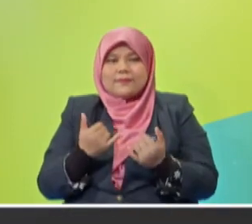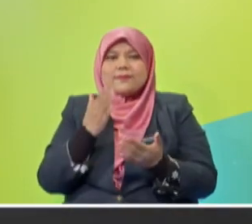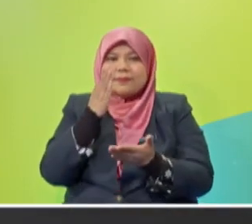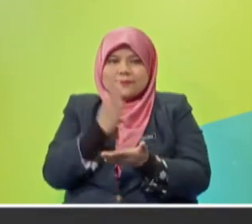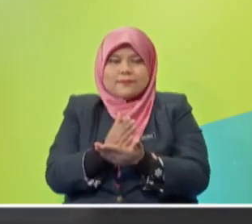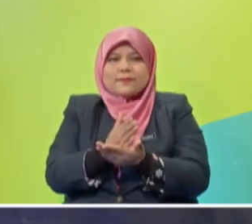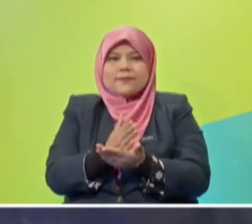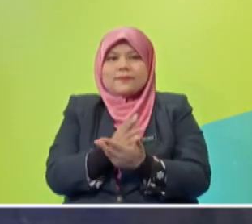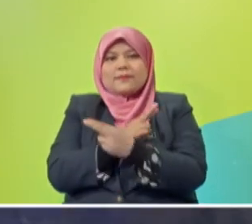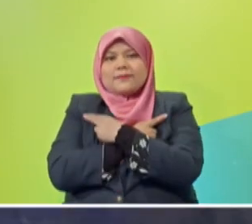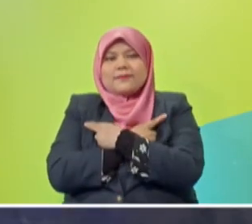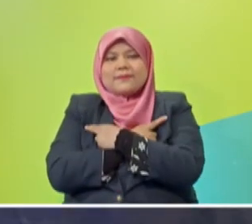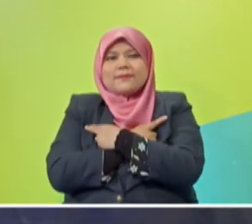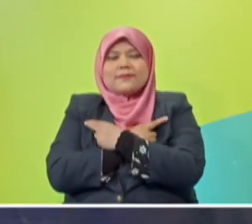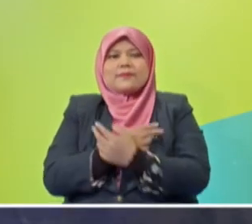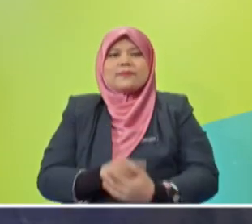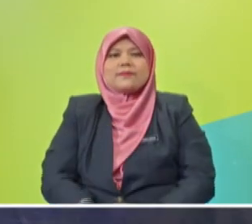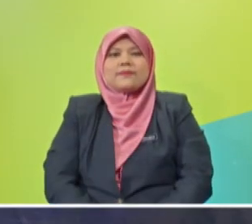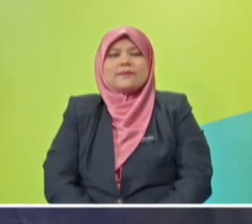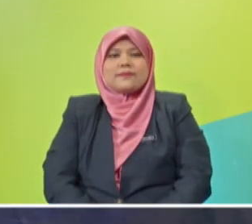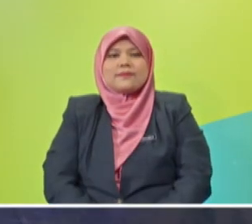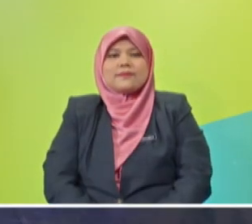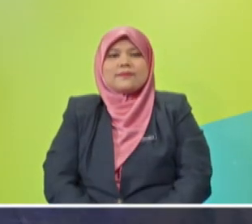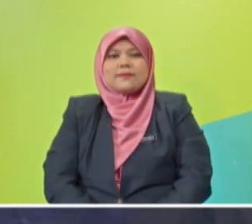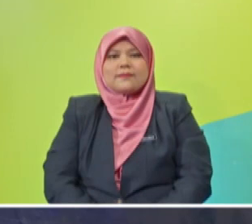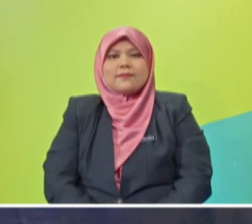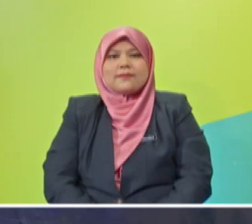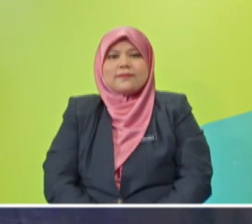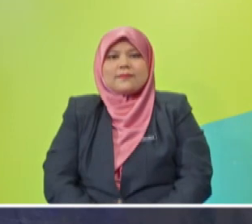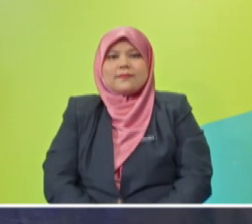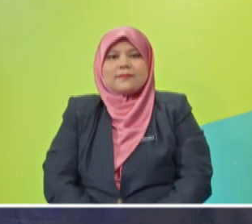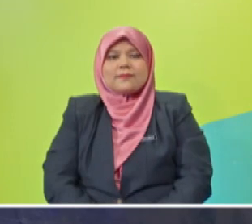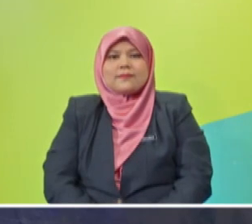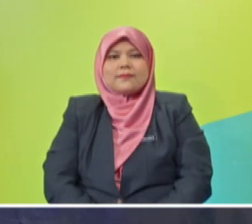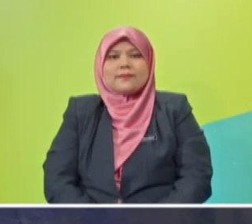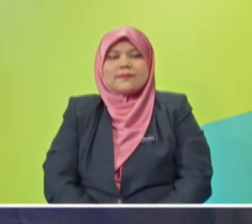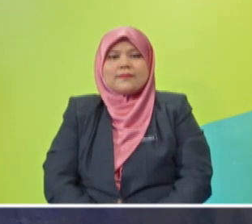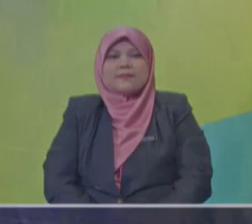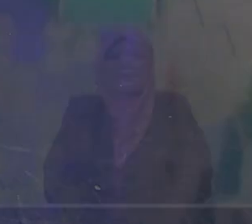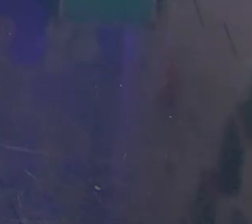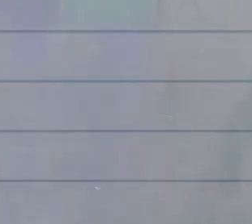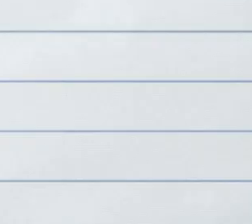Jadi jangan ke mana-mana, teruskan bersama kami tentunya dalam Didik TV KPM untuk mata pelajaran geografi.